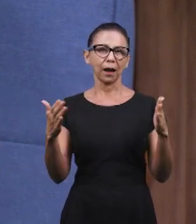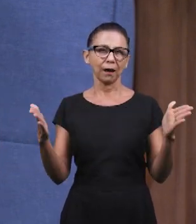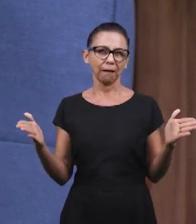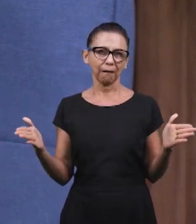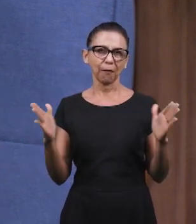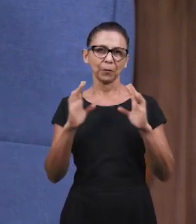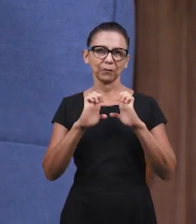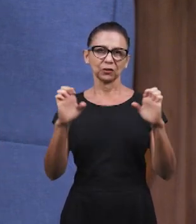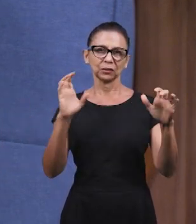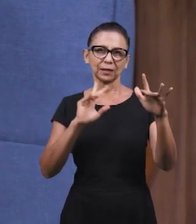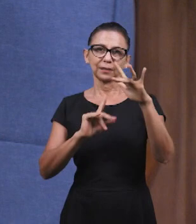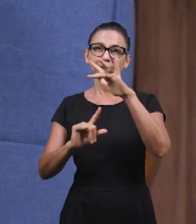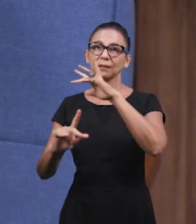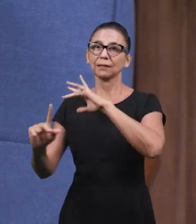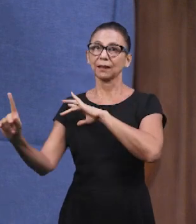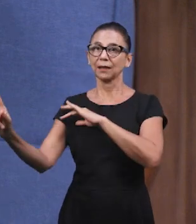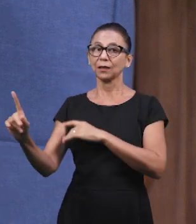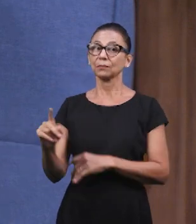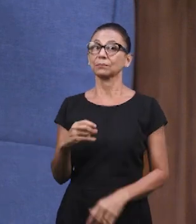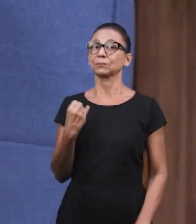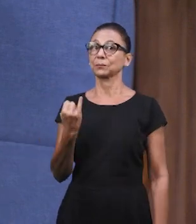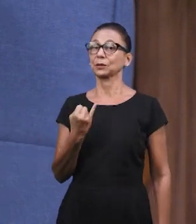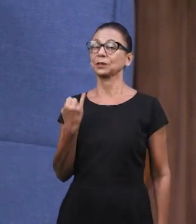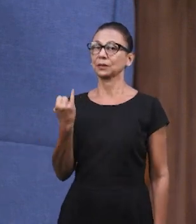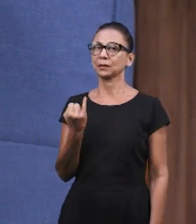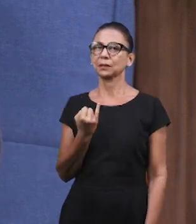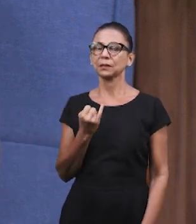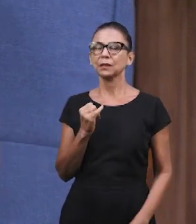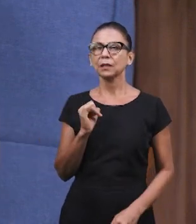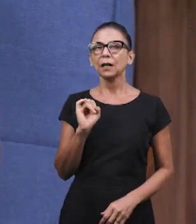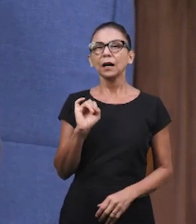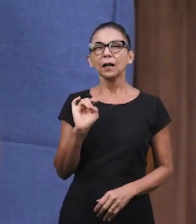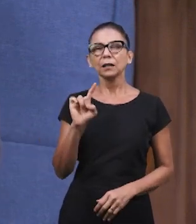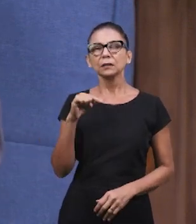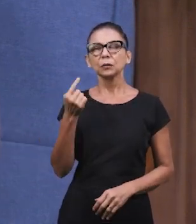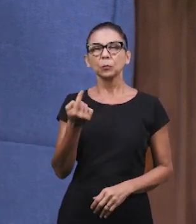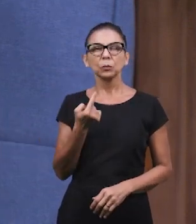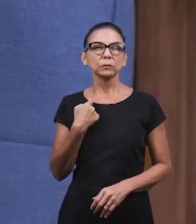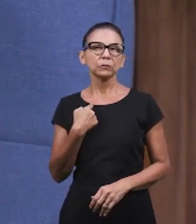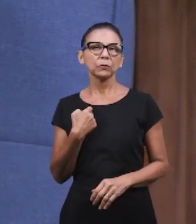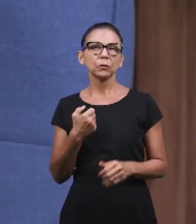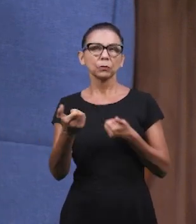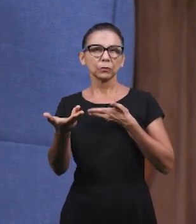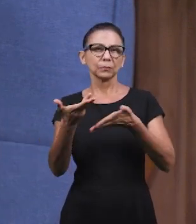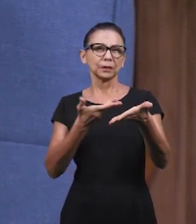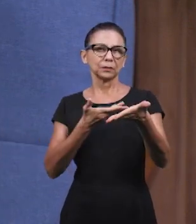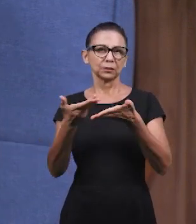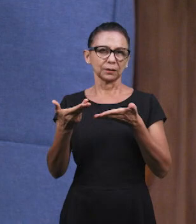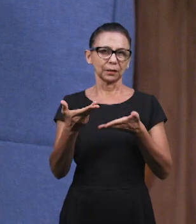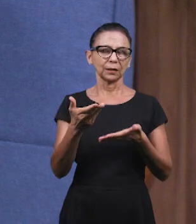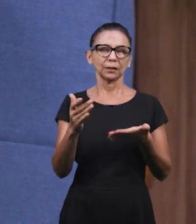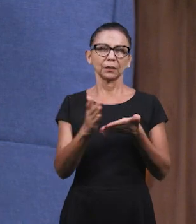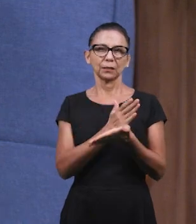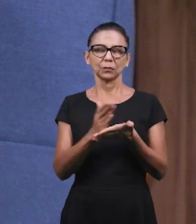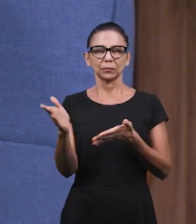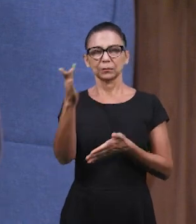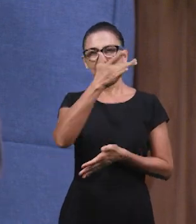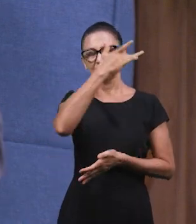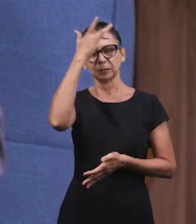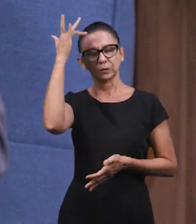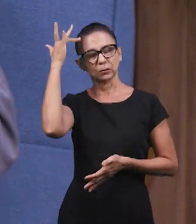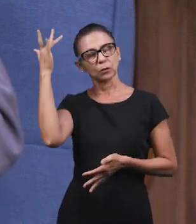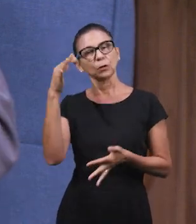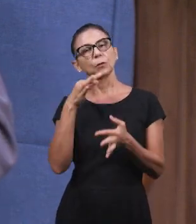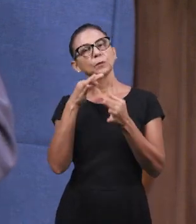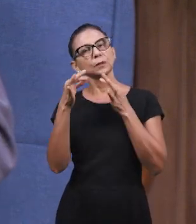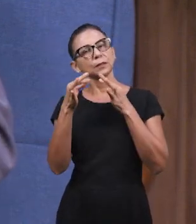ouvre la promotion de la notion de l'évangile éternel et c'est d'extrême importance. D'ailleurs, je vais partager avec vous quelques participations qui